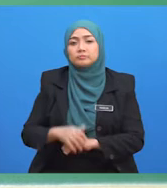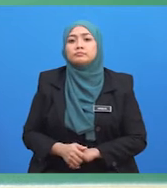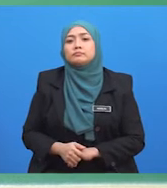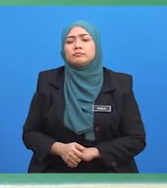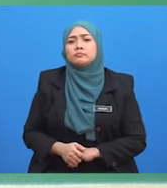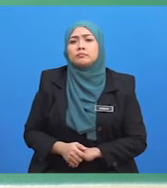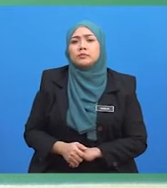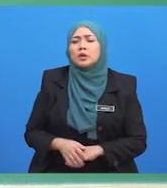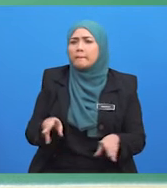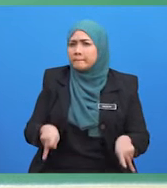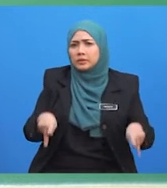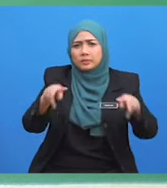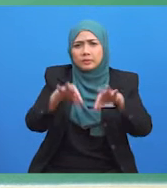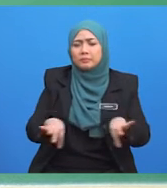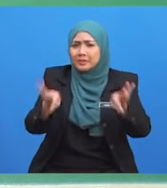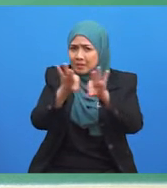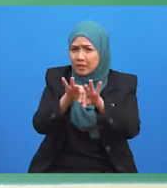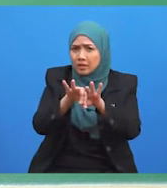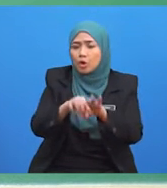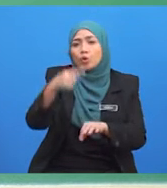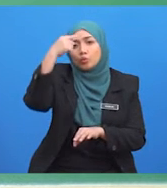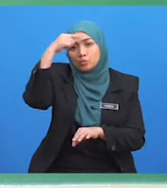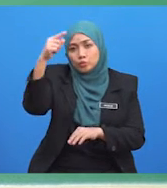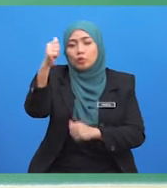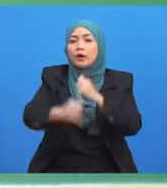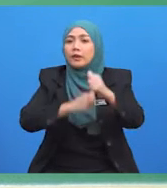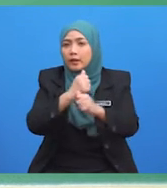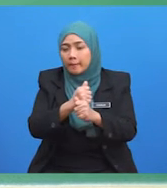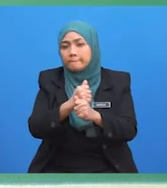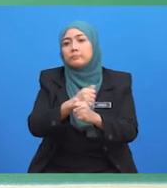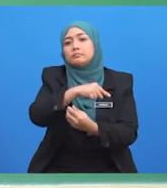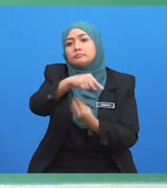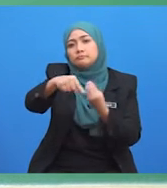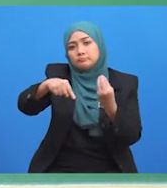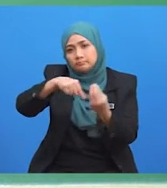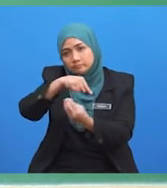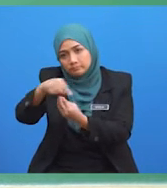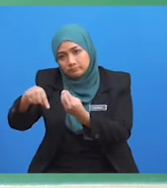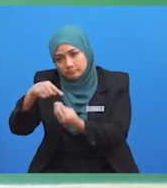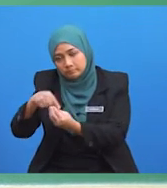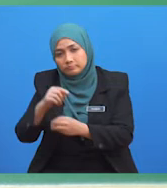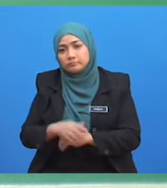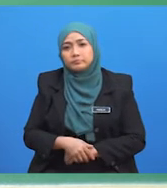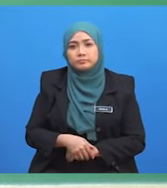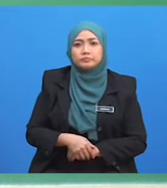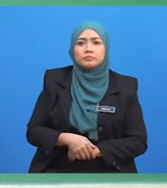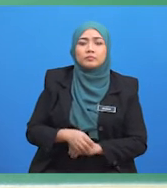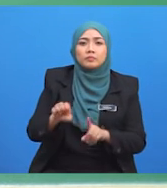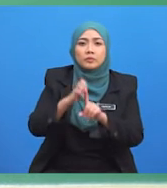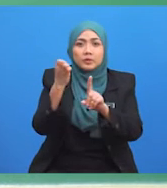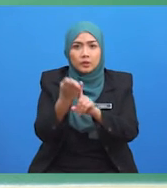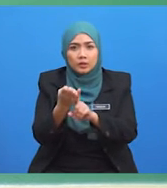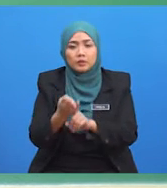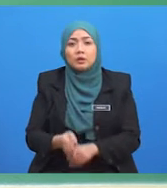adalah penting untuk keindahan alam sekitar. Ketiga adalah